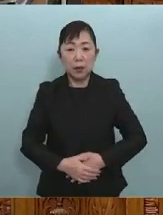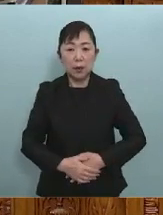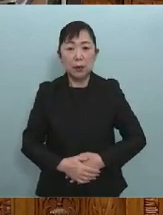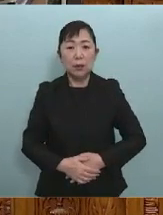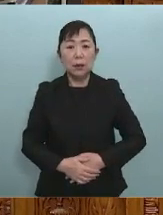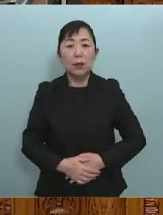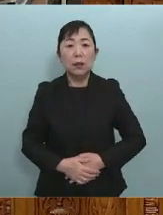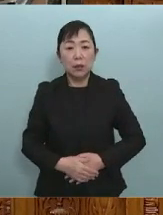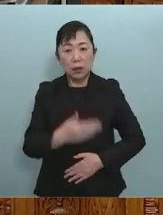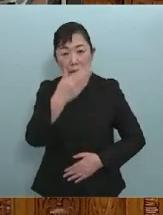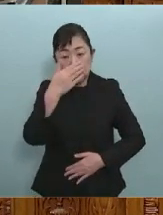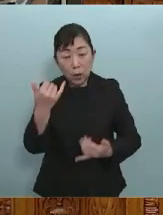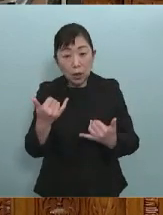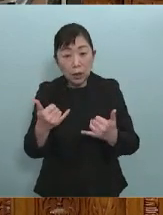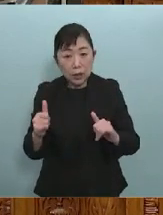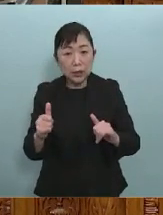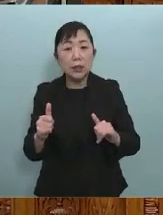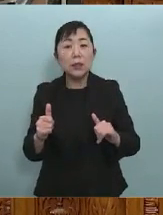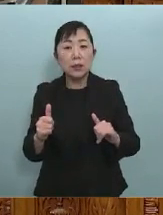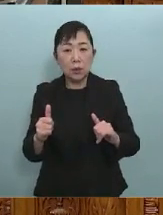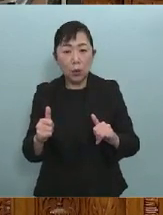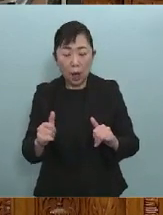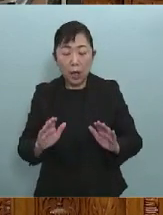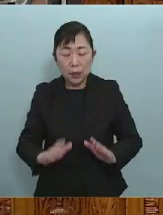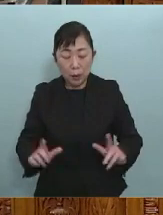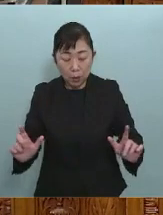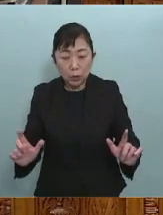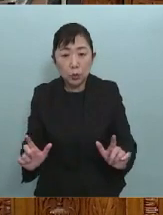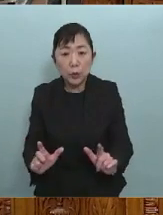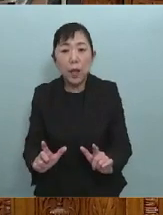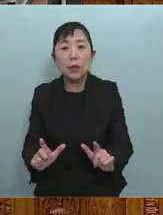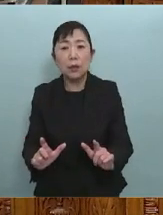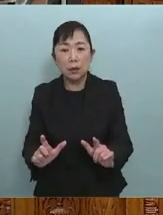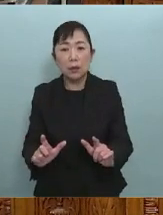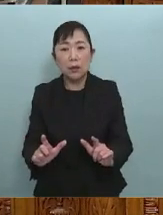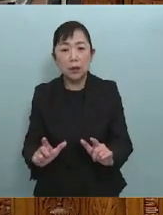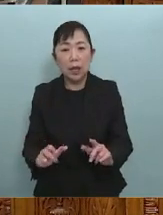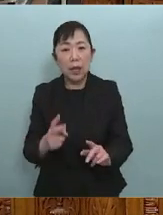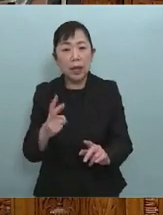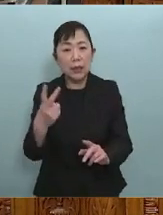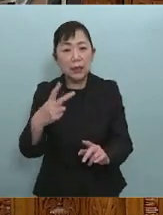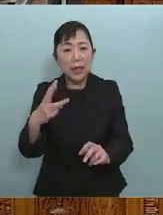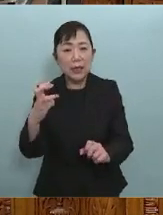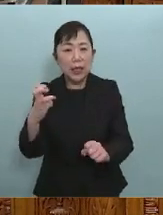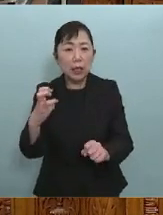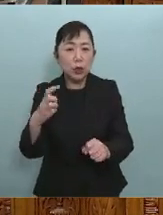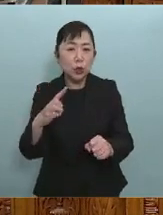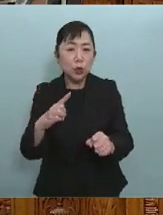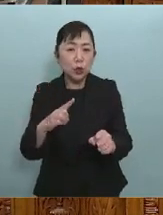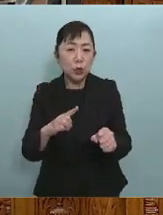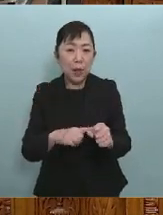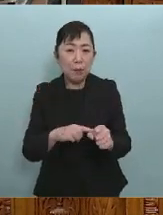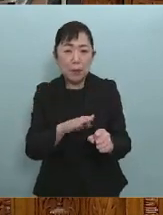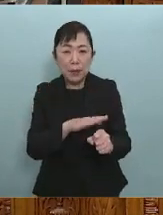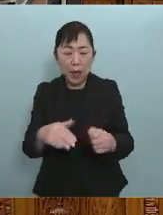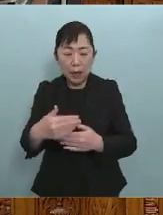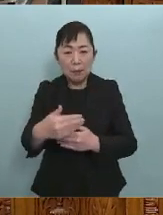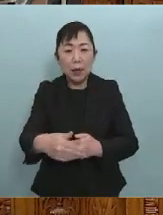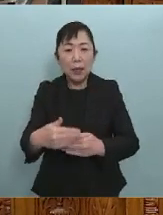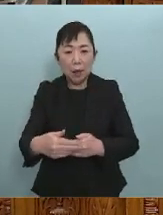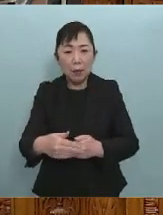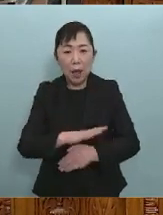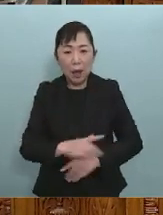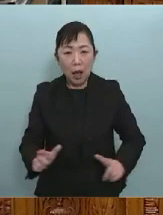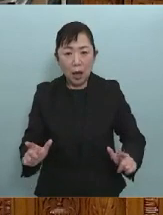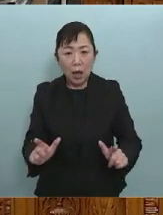若年人口がま急減するま2030年代に入るまでがえ少子化傾向